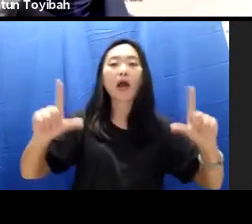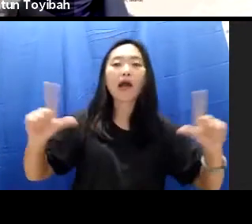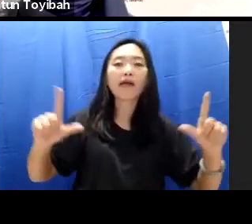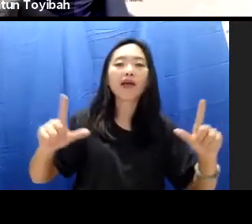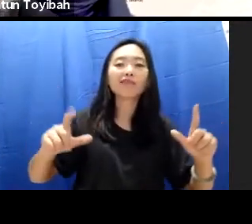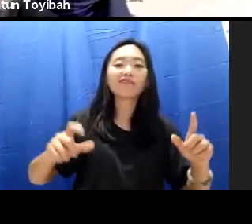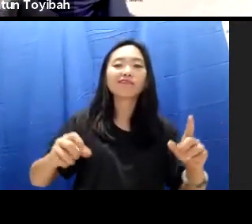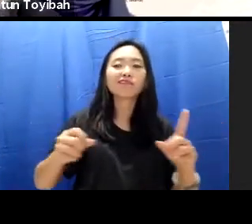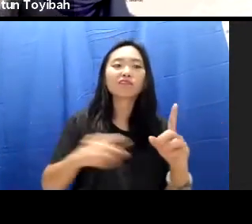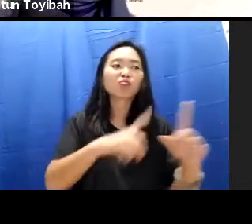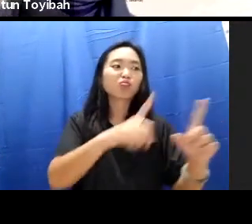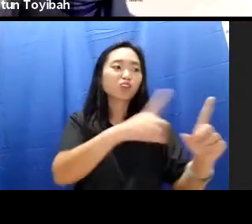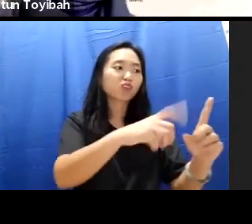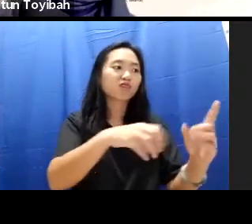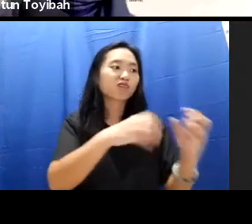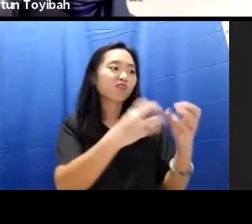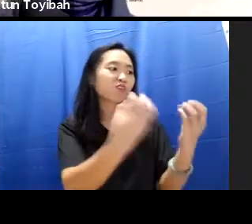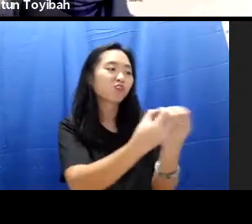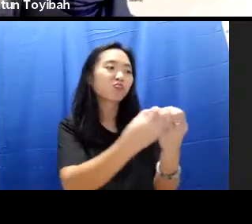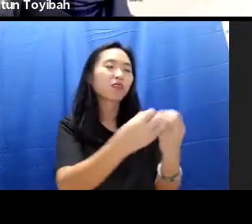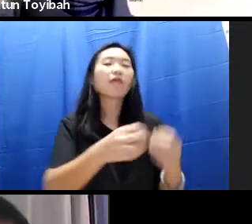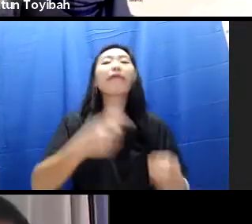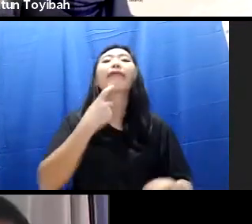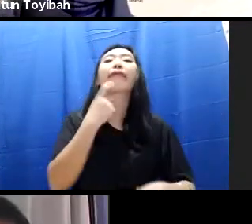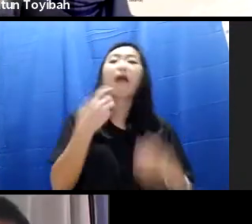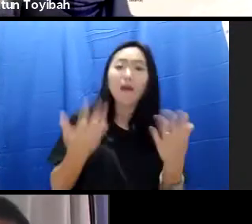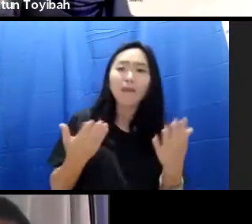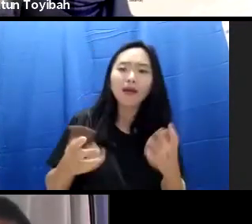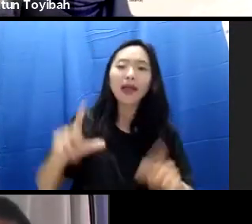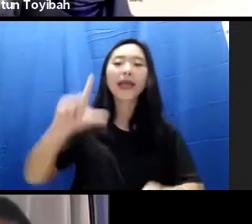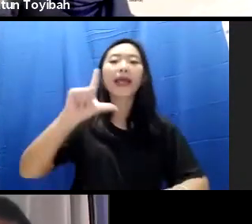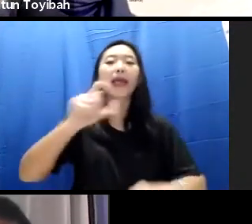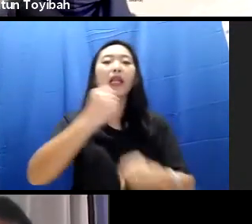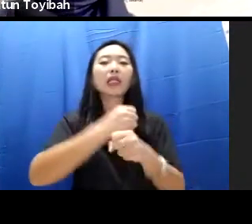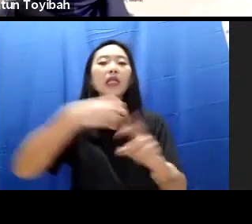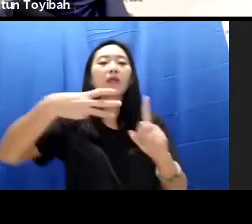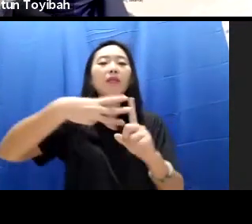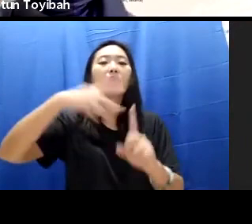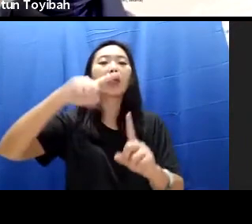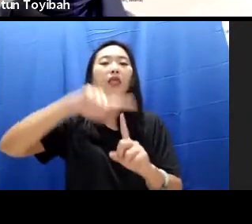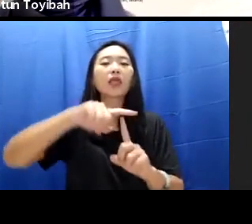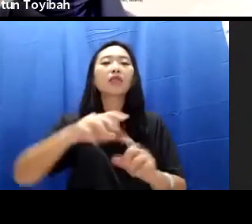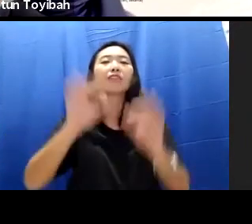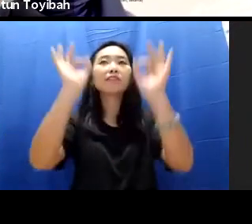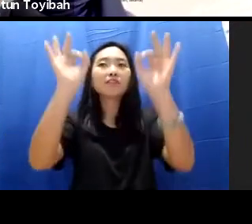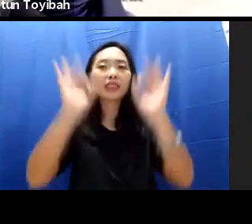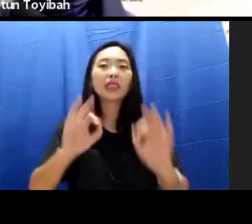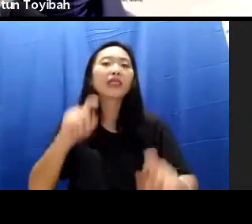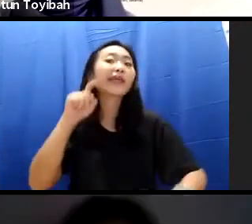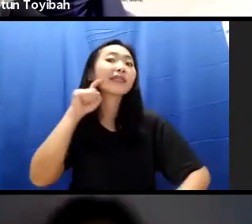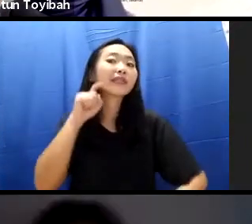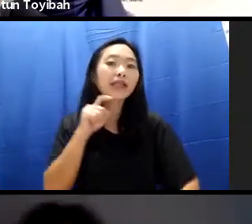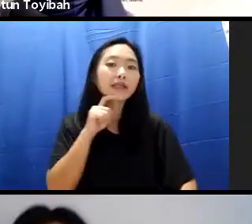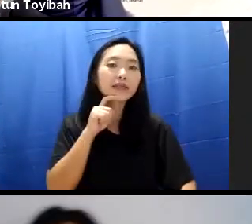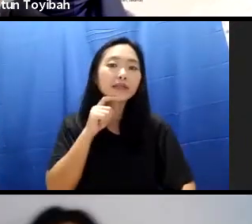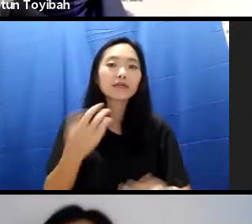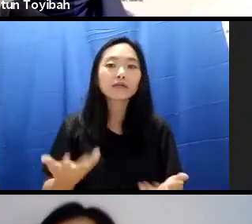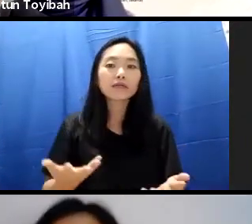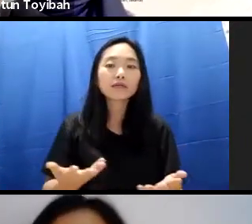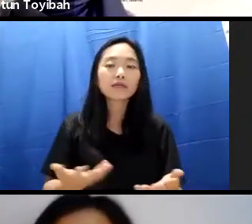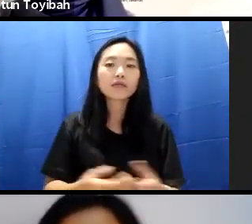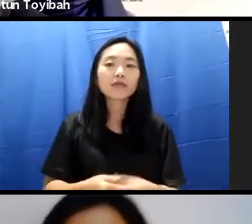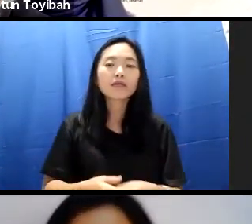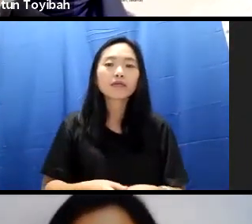kan soal LGBT gitu, entah itu tentang pendidikan seksual gitu yang tadi yang tadi di chat